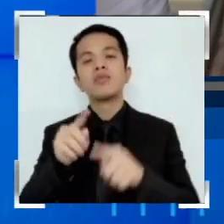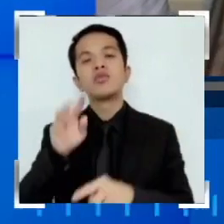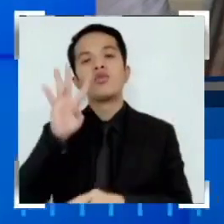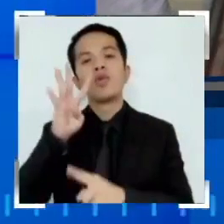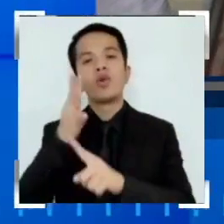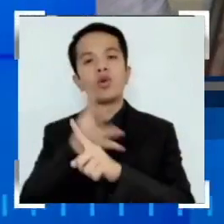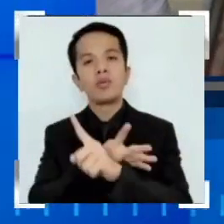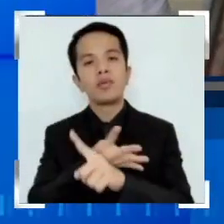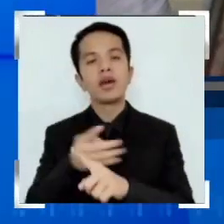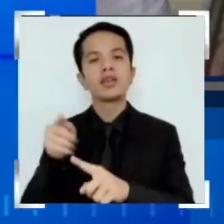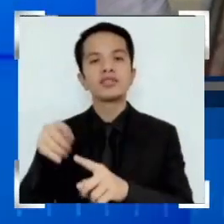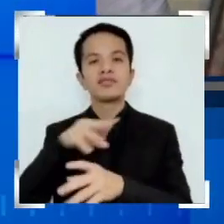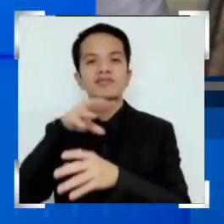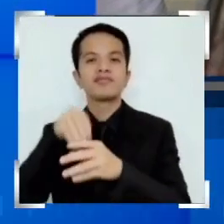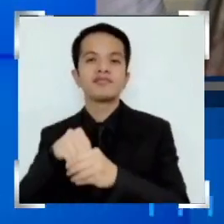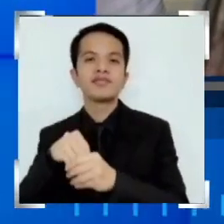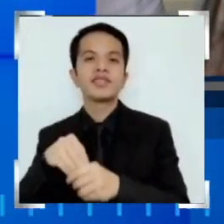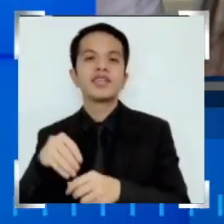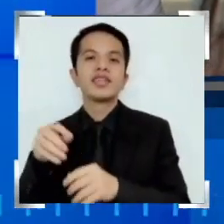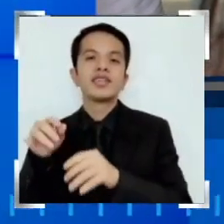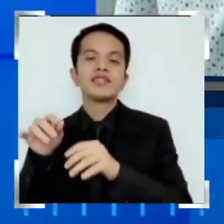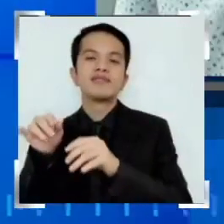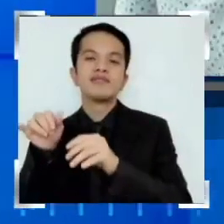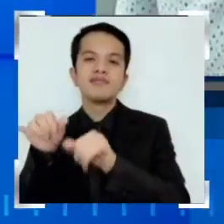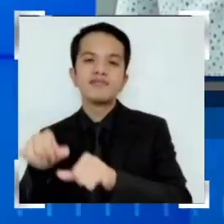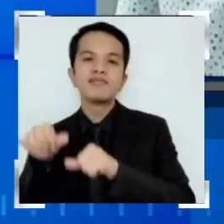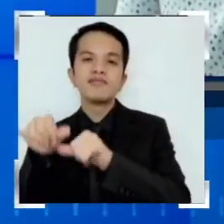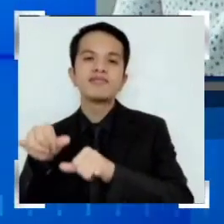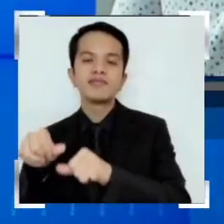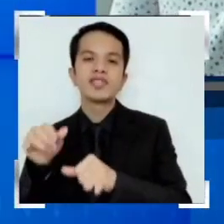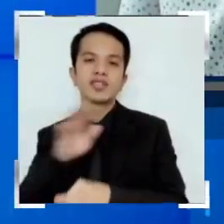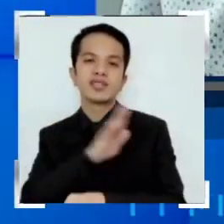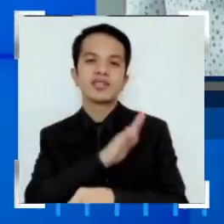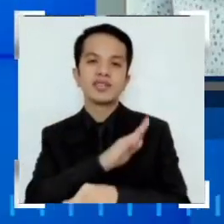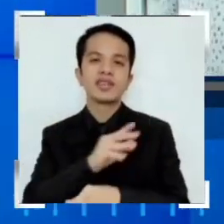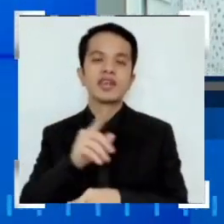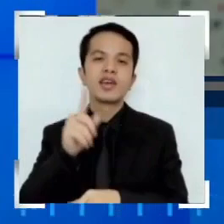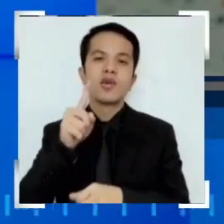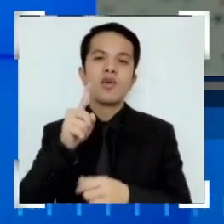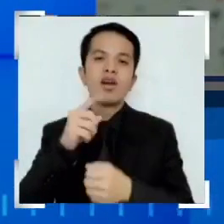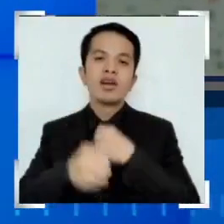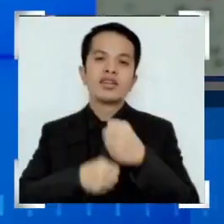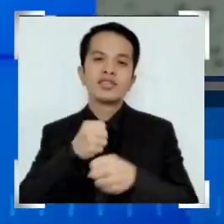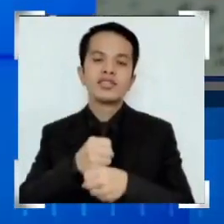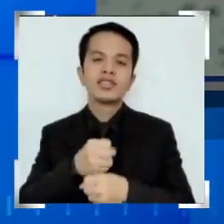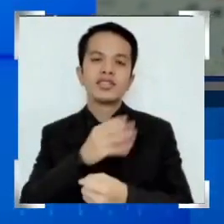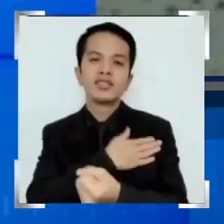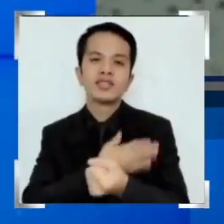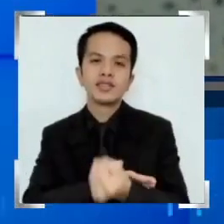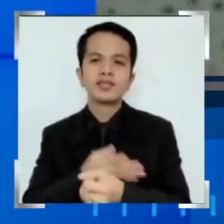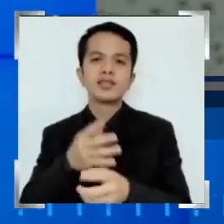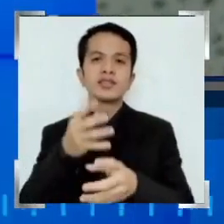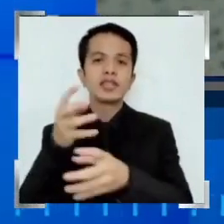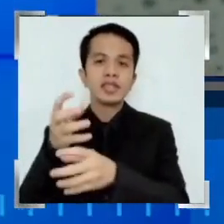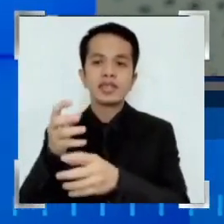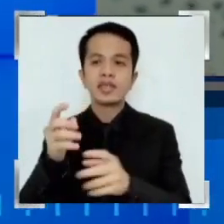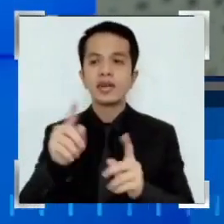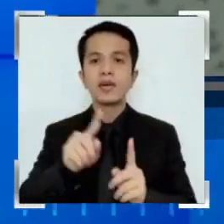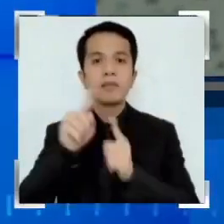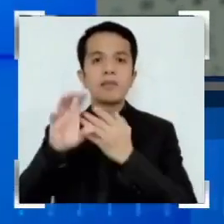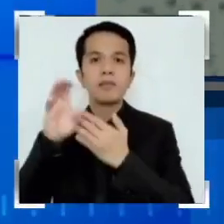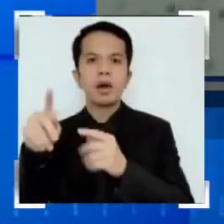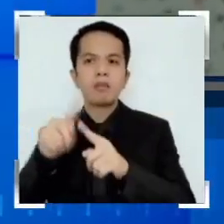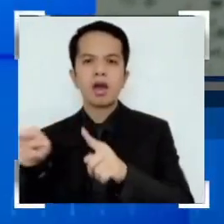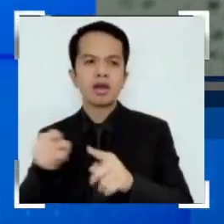Hands ang kanyang 1 taong gulang na anak. Binalikan daw niya ang bata noong Pebrero pero ayaw na raw itong ibalik sa kanya